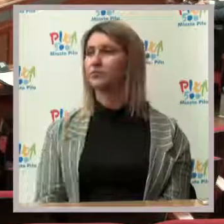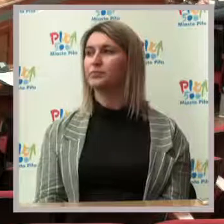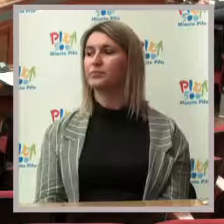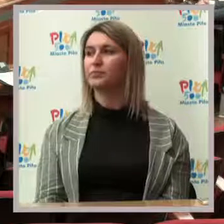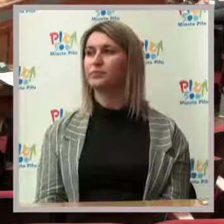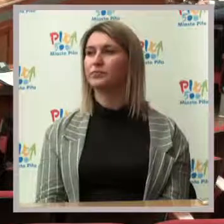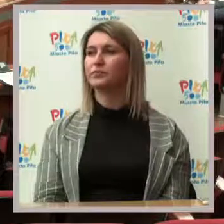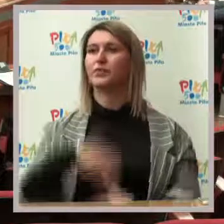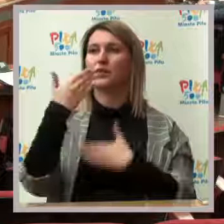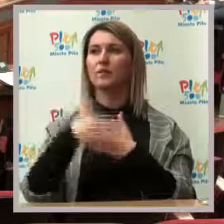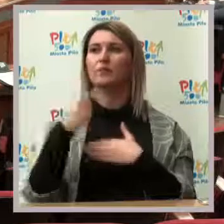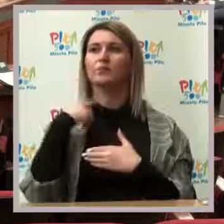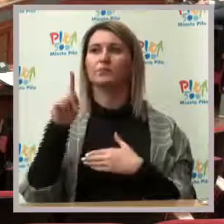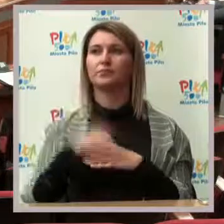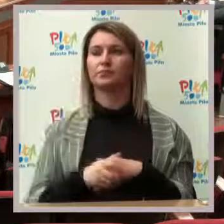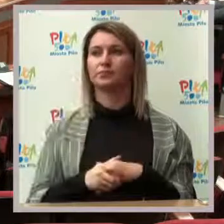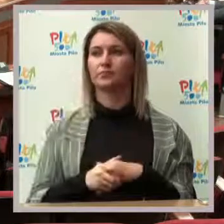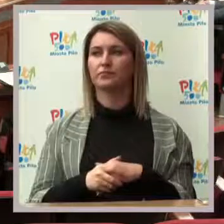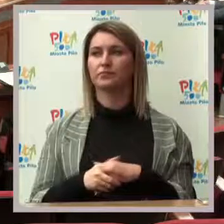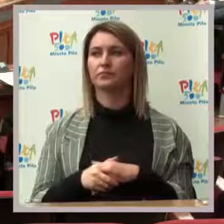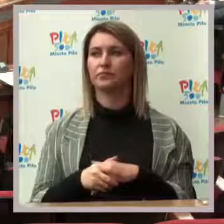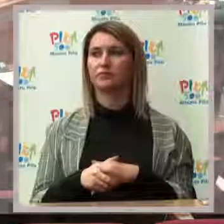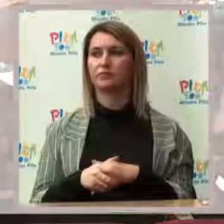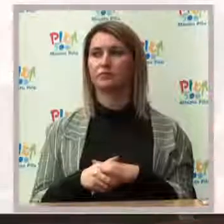Dziękuję. Proszę o zakończenie głosowania.